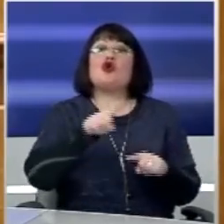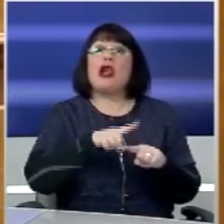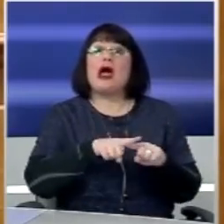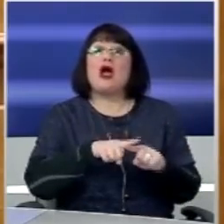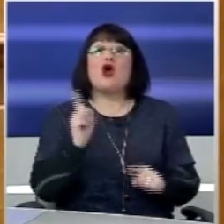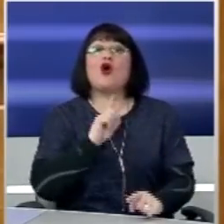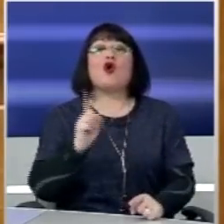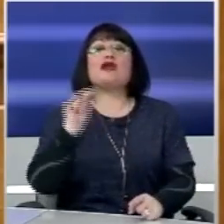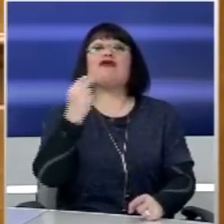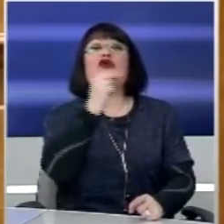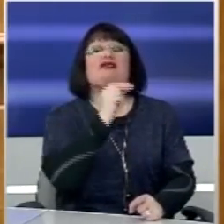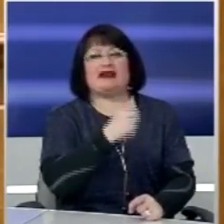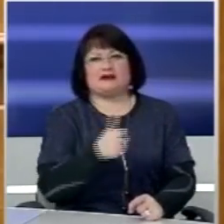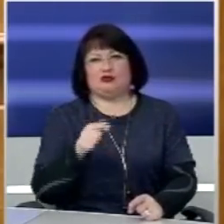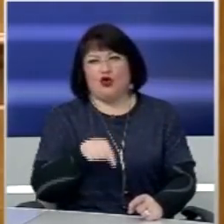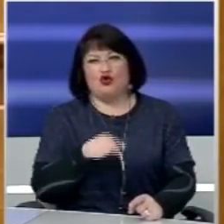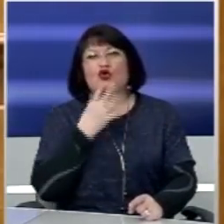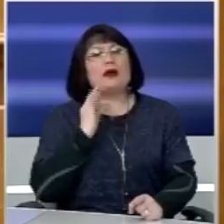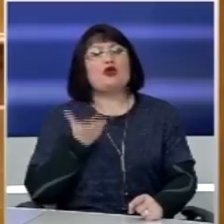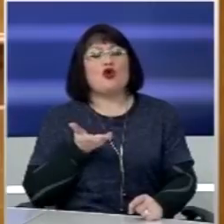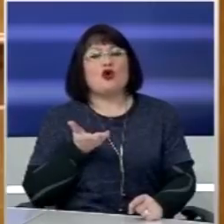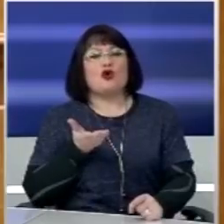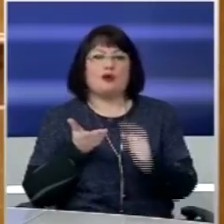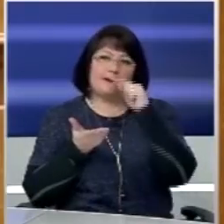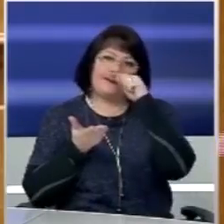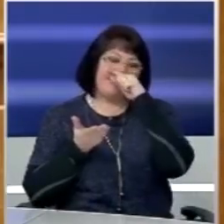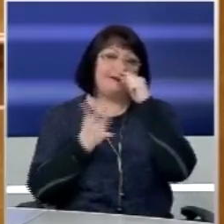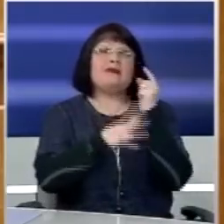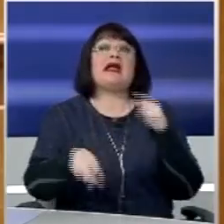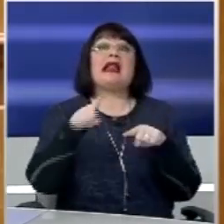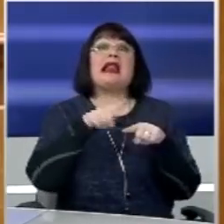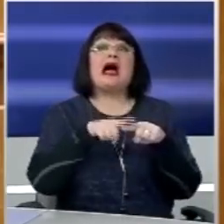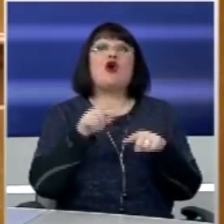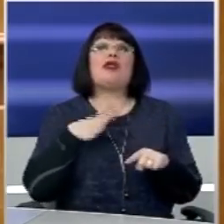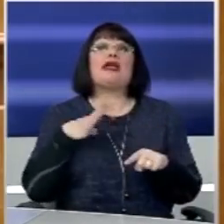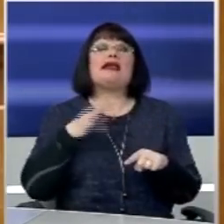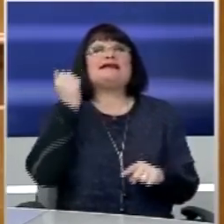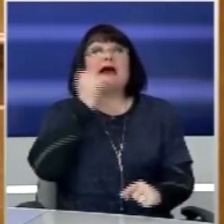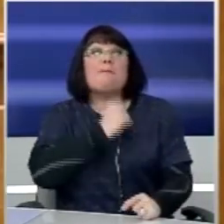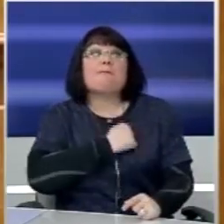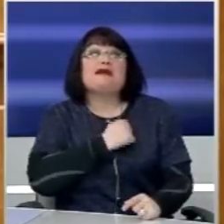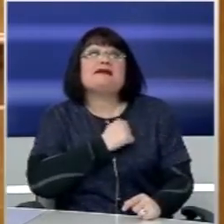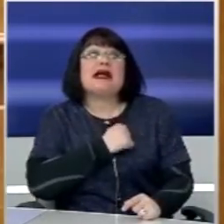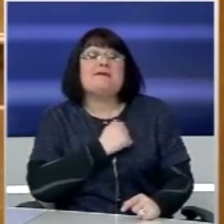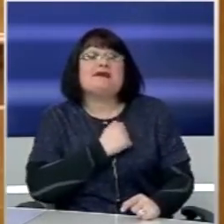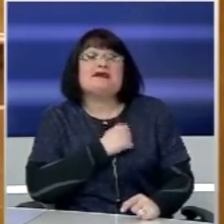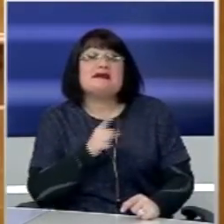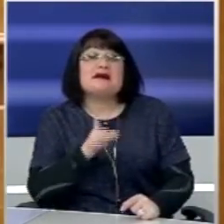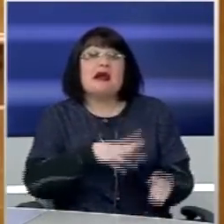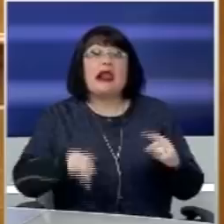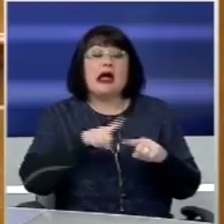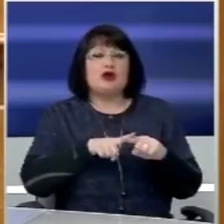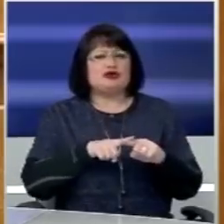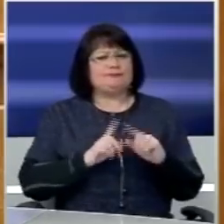όχι βέβαια στους βουλευτές εδώ μέσα, γιατί τον ελληνικό λαό έχετε να πείσετε. Ο ελληνικός λαός είναι κουμπωμένος